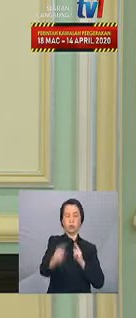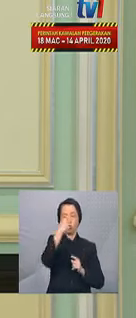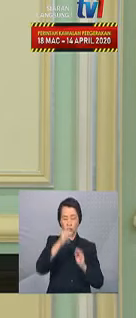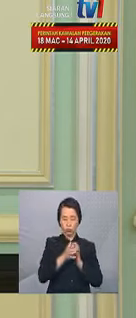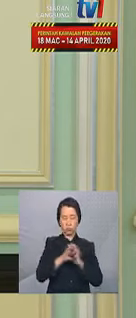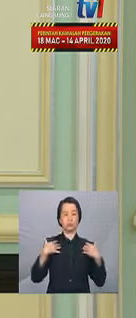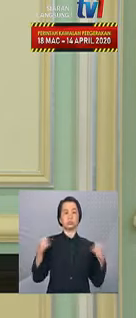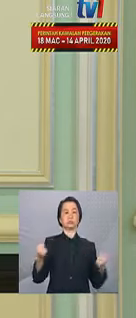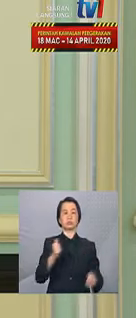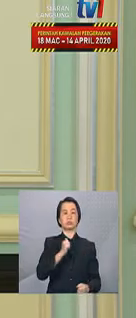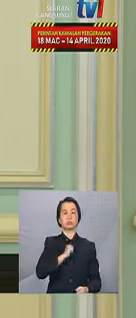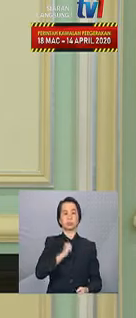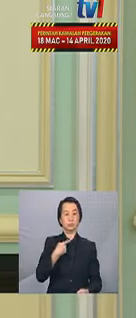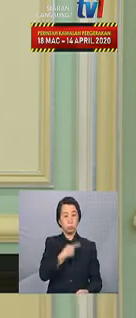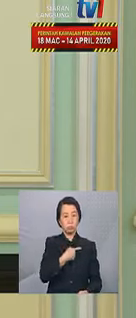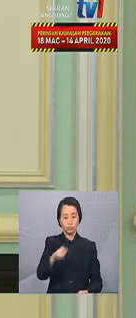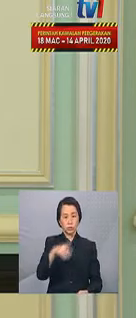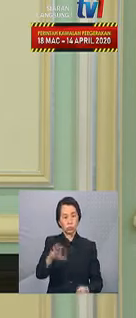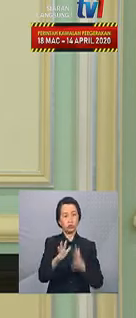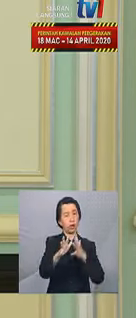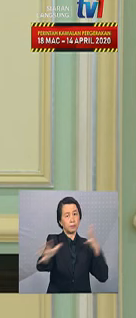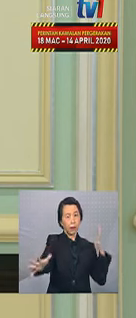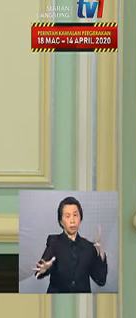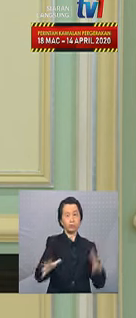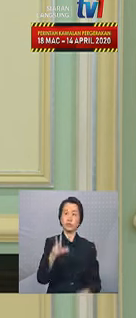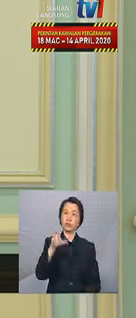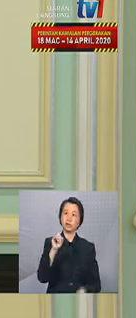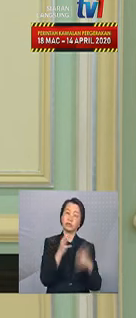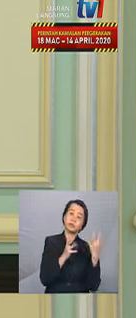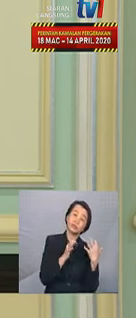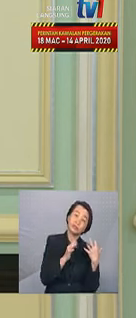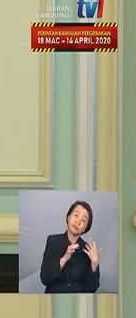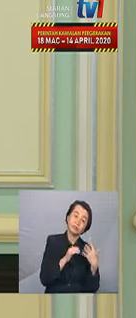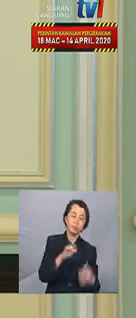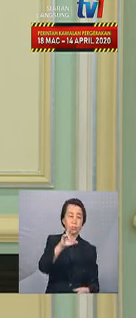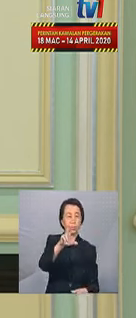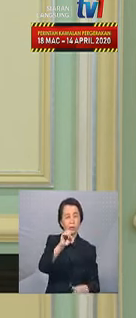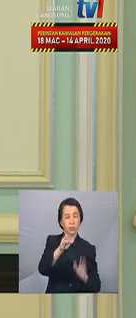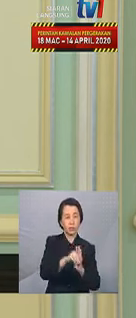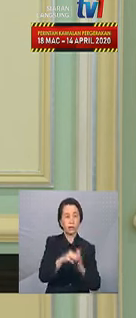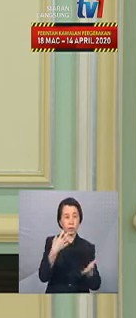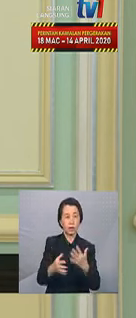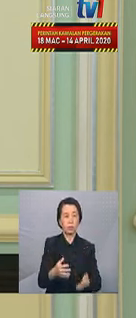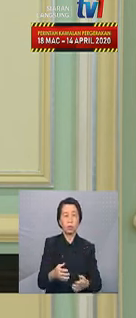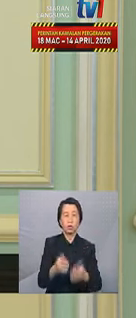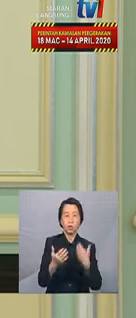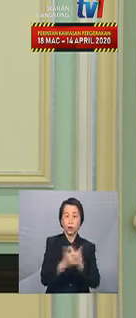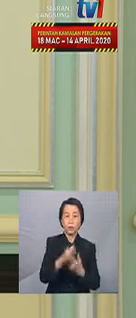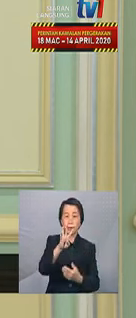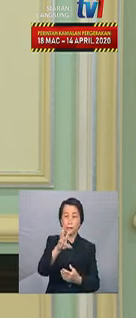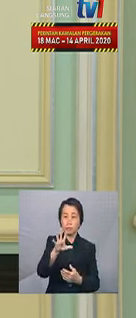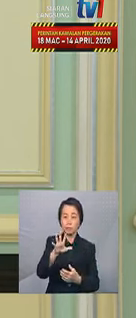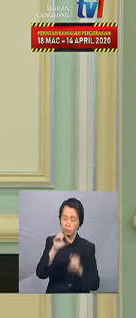kita." Dia kata dia dah beratur lebih kurang setengah jam, mungkin sampai 45 minit pun dia beratur. Tapi dia